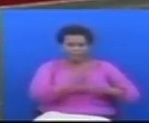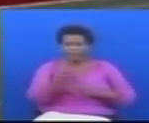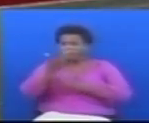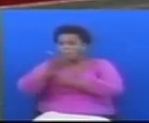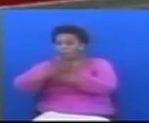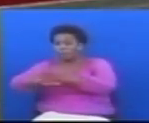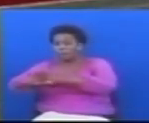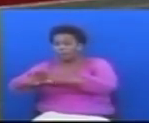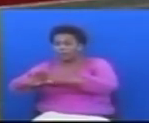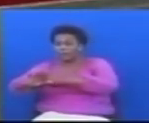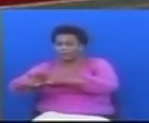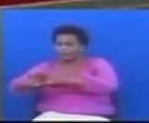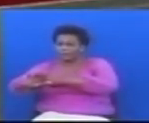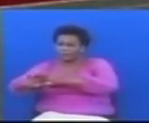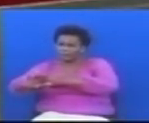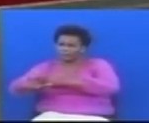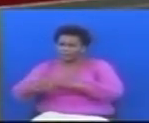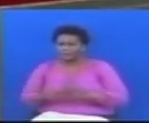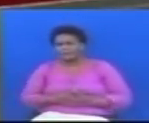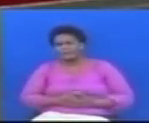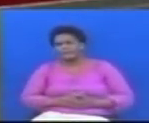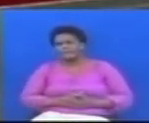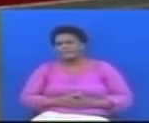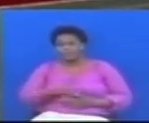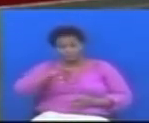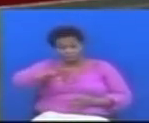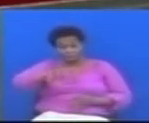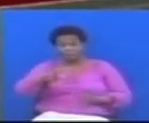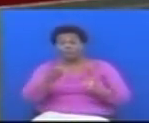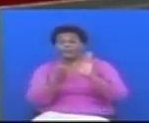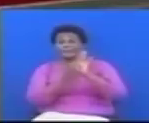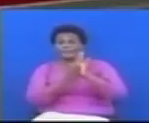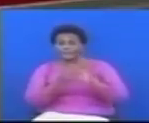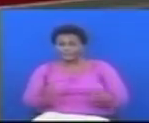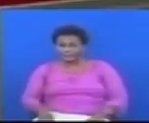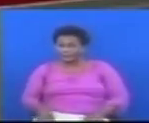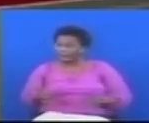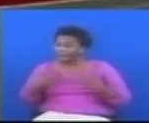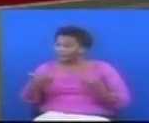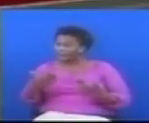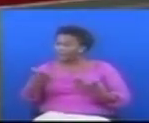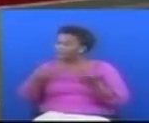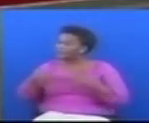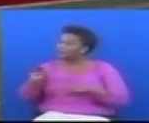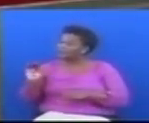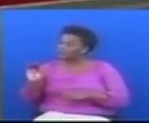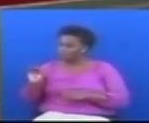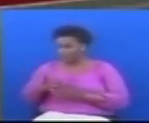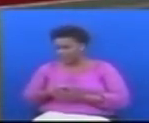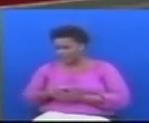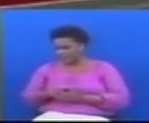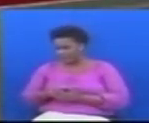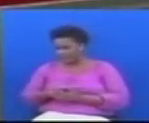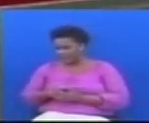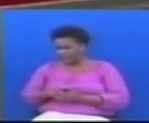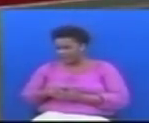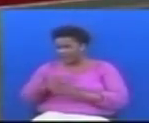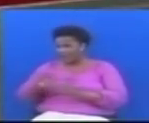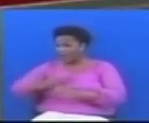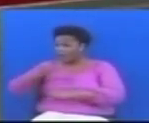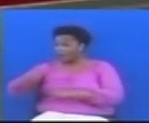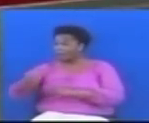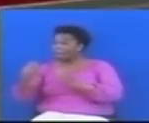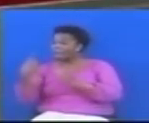Pwani na maeneo mengine. Kwa hiyo nataka nimthibitishie katika hii ujazilizi awamu ya pili